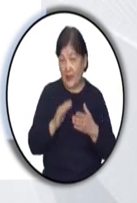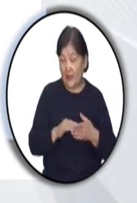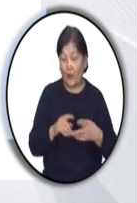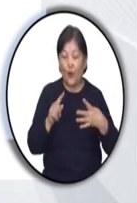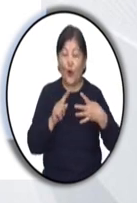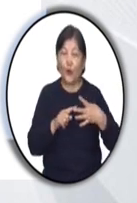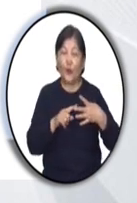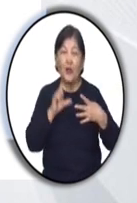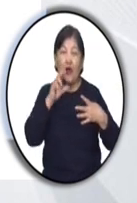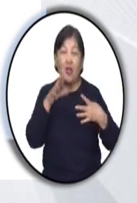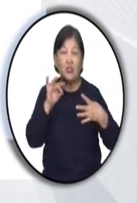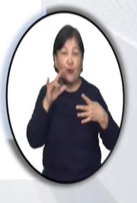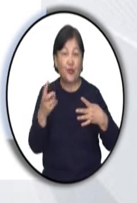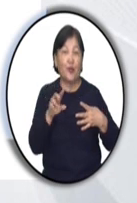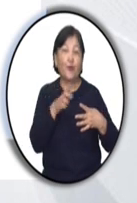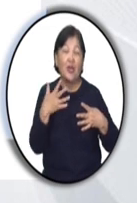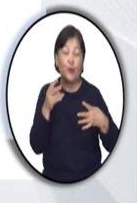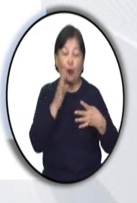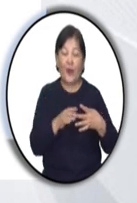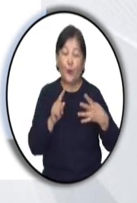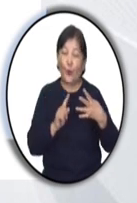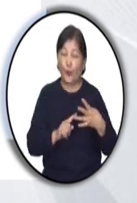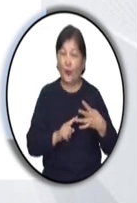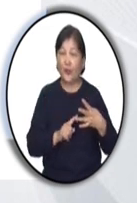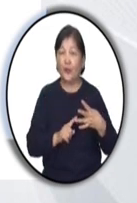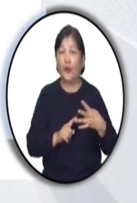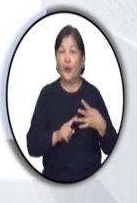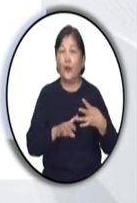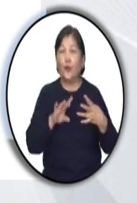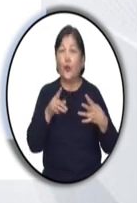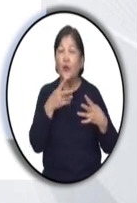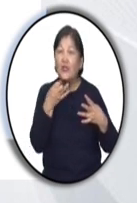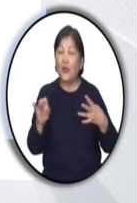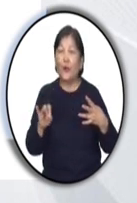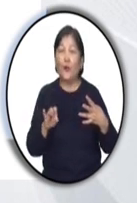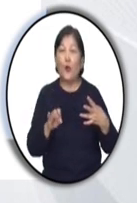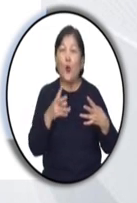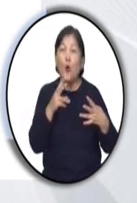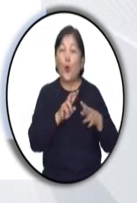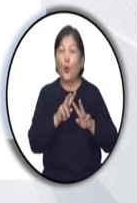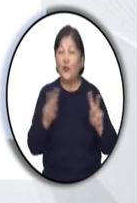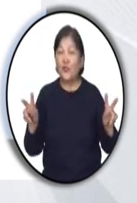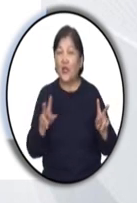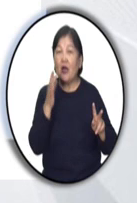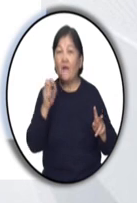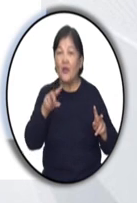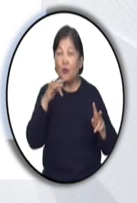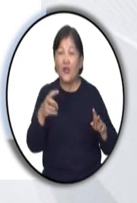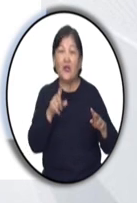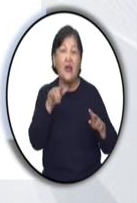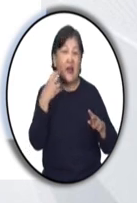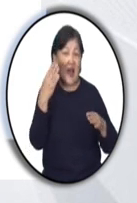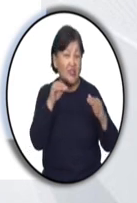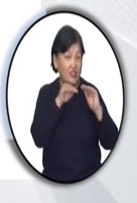тэнцлийн алдагдал, за хоёрдугаарт нь экспортын бүтээгдэхүүнийн төвлөрөл, за гуравдугаарт нь төгрөгний буюу үндэсний